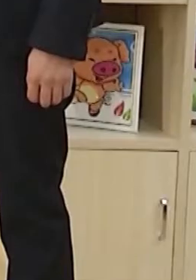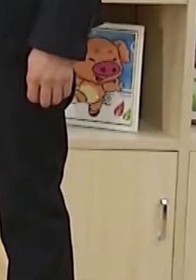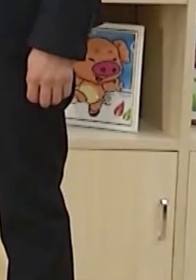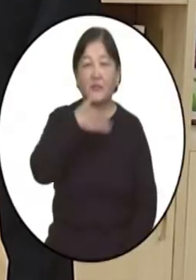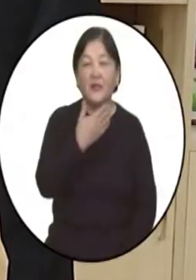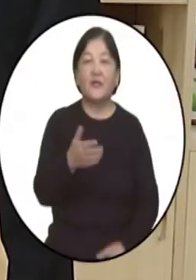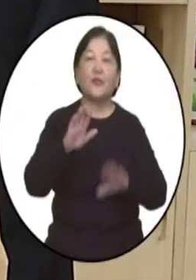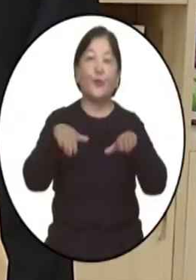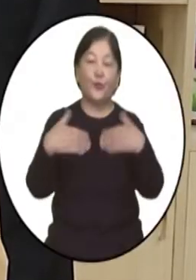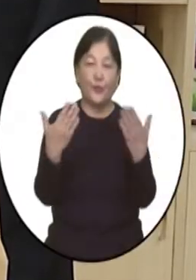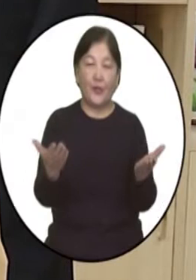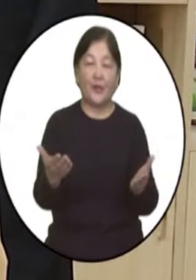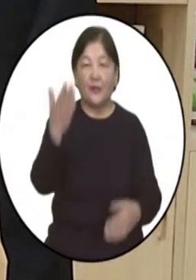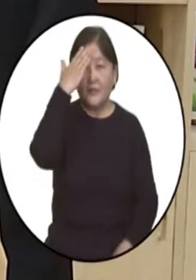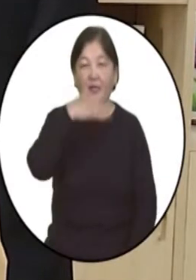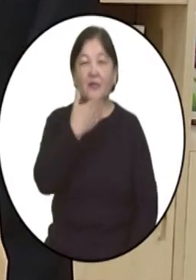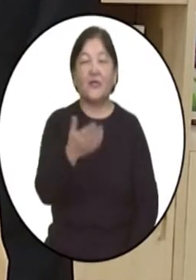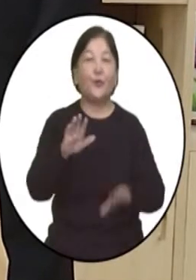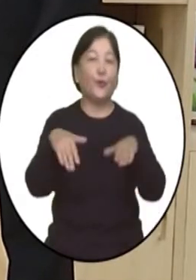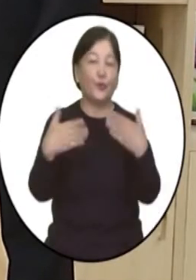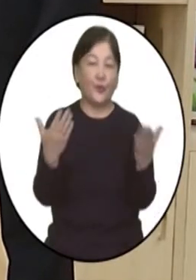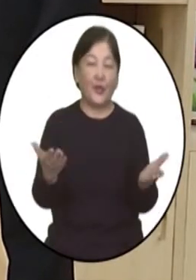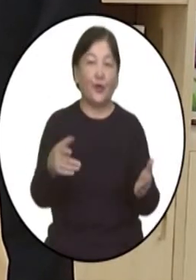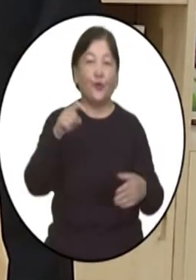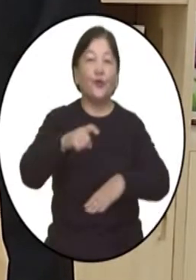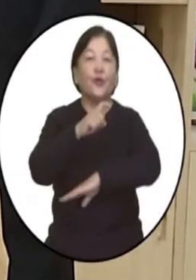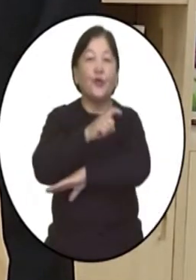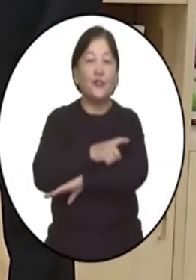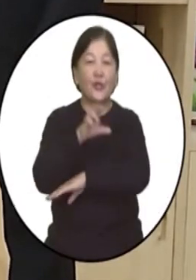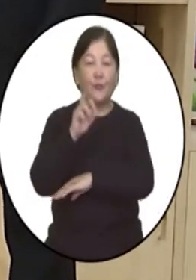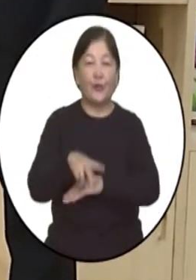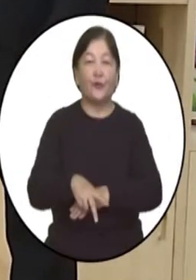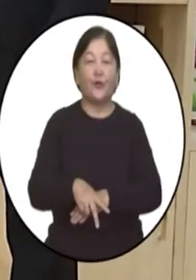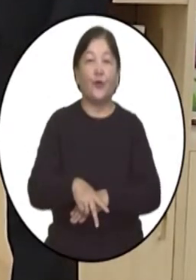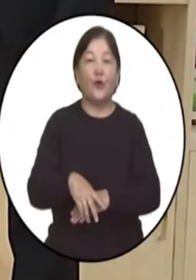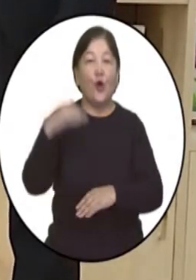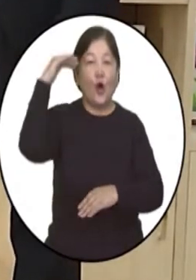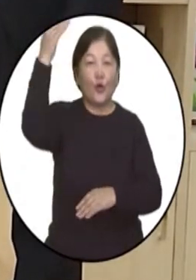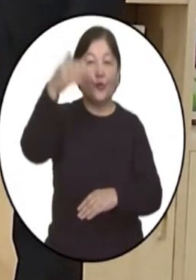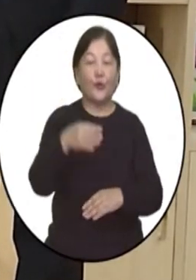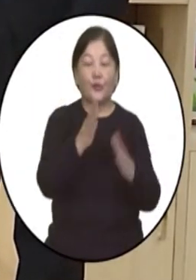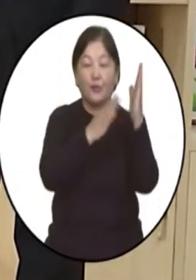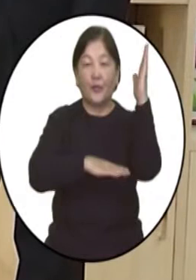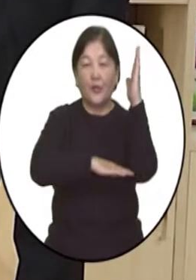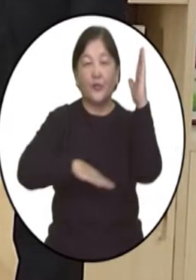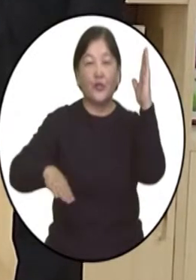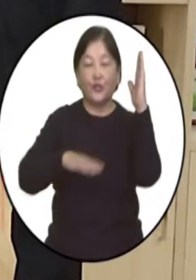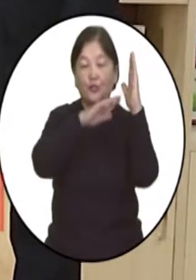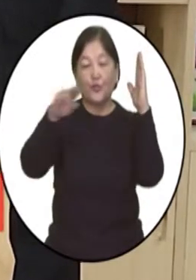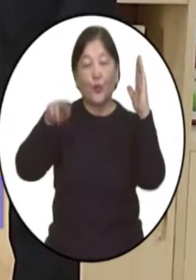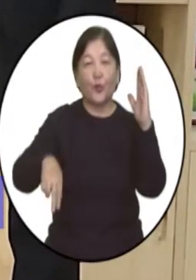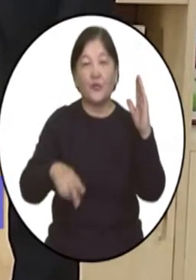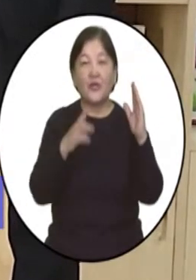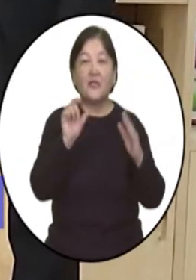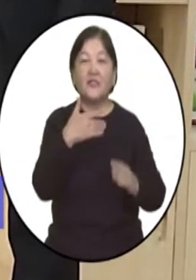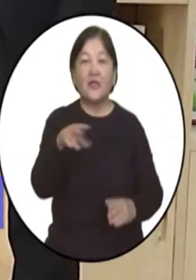Сайн байцгаана уу хүүхдүүдээ? Сайн байцгаана уу хүүхдүүдээ? За өнөөдрийн хичээл бол Окторгуйн төгшөнцөд координатын систем цэгийн координат